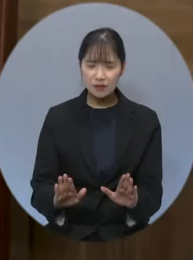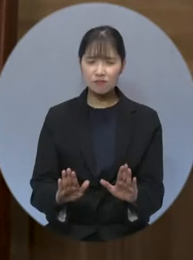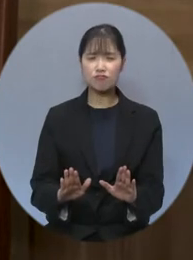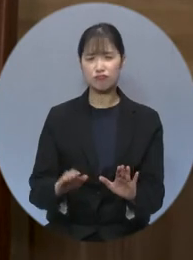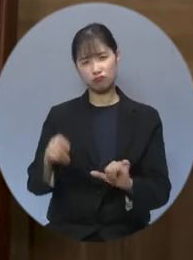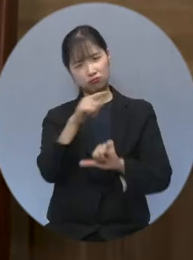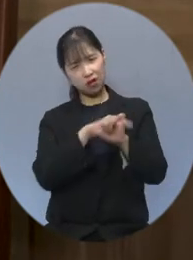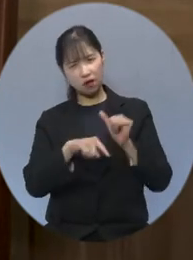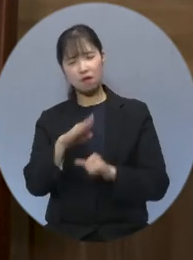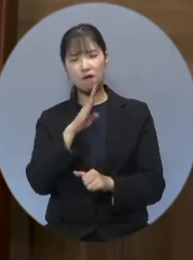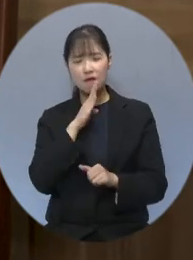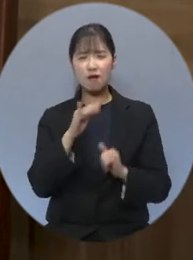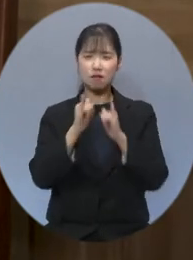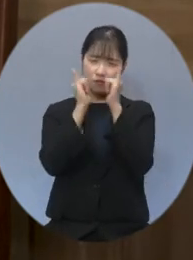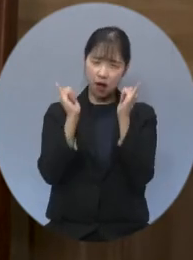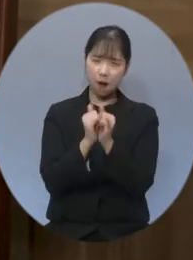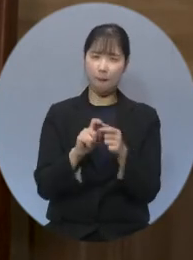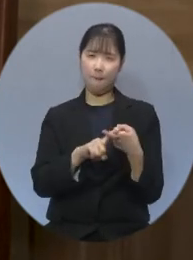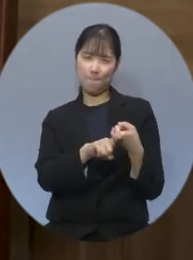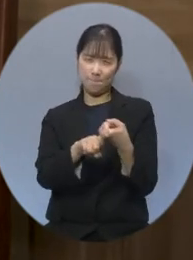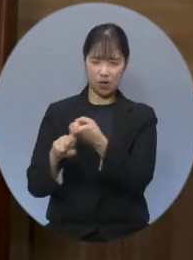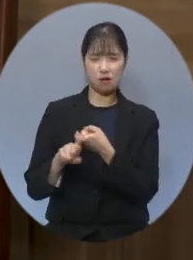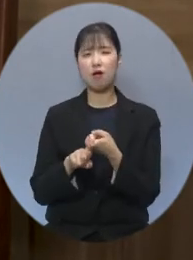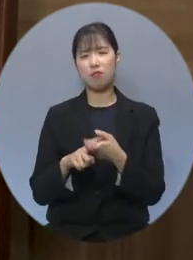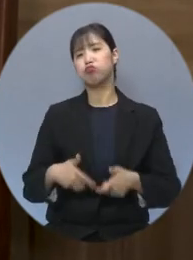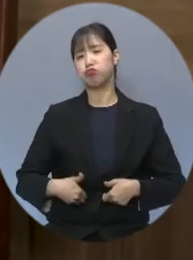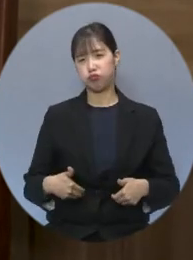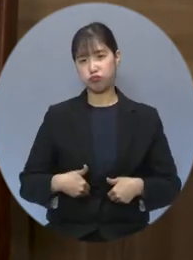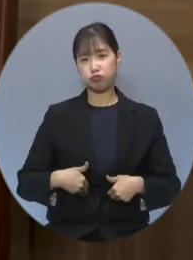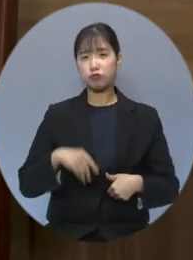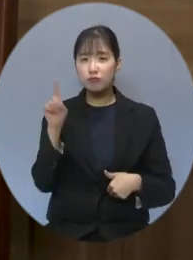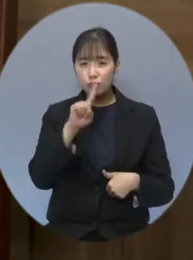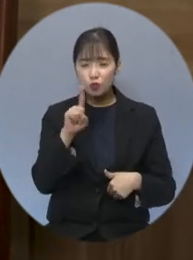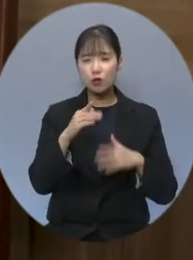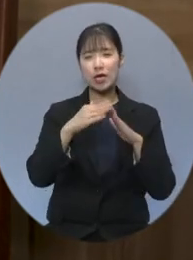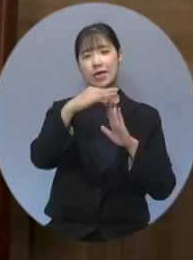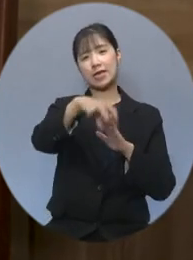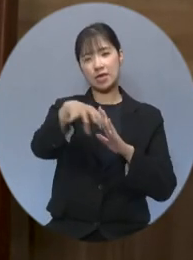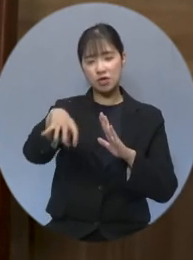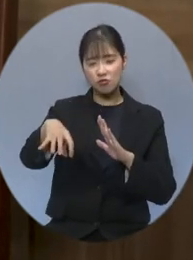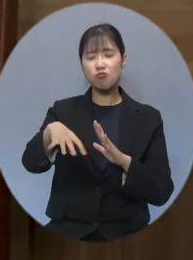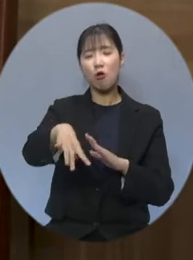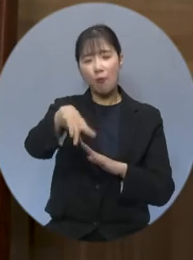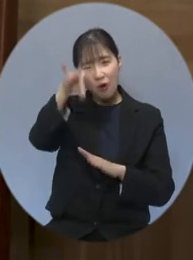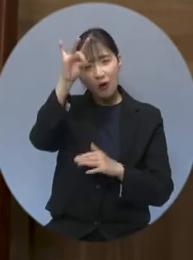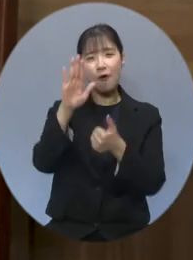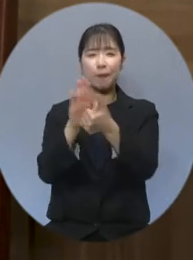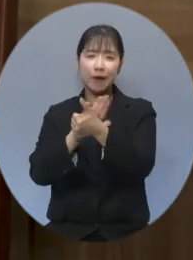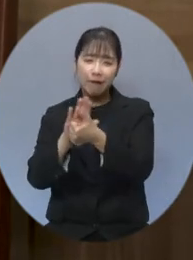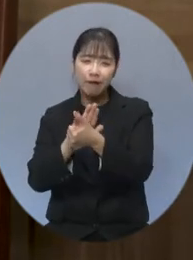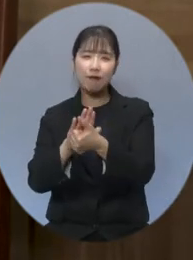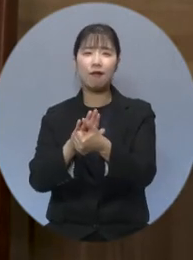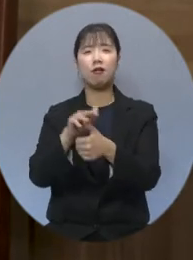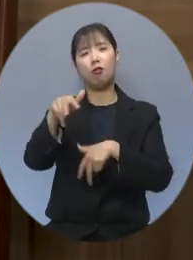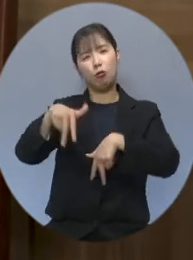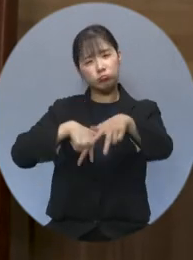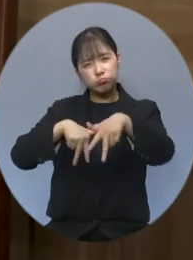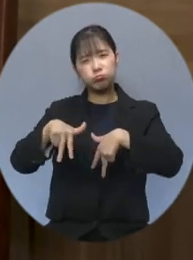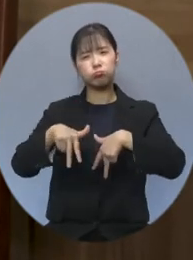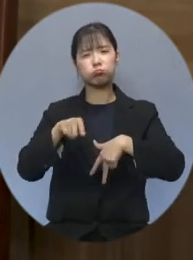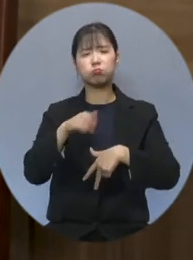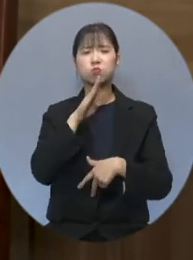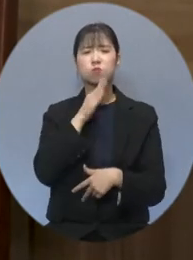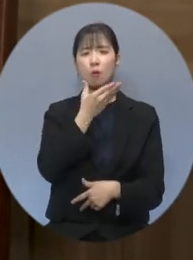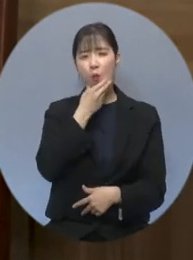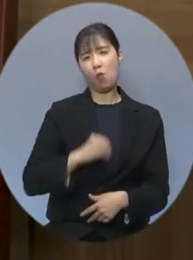지금이야말로 사회적 연대, 다시 말하면 그 이웃을 먼저 생각을 배려하는 그런 복지가